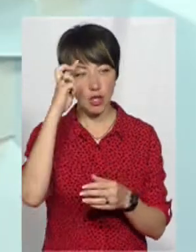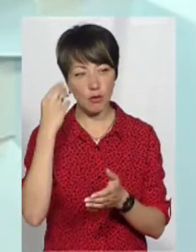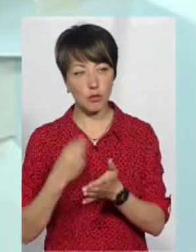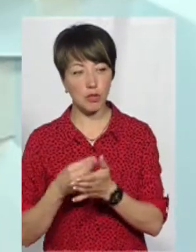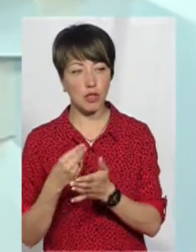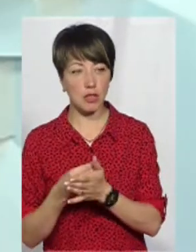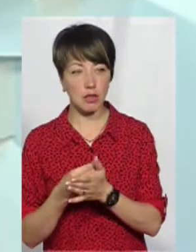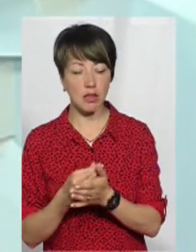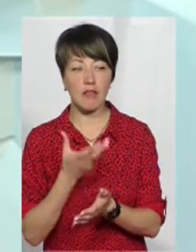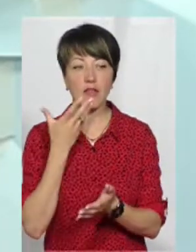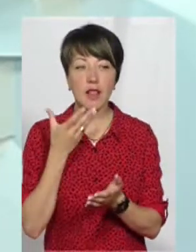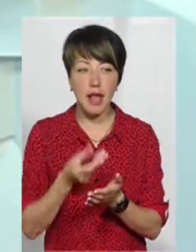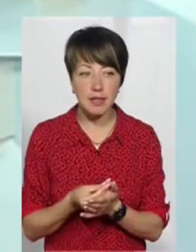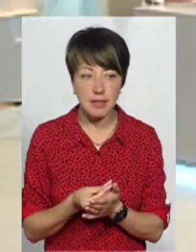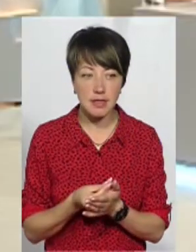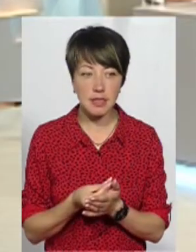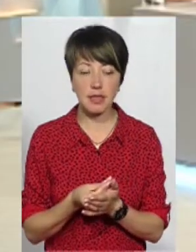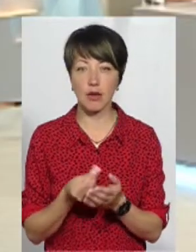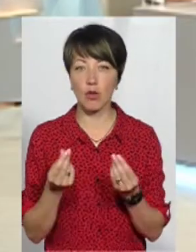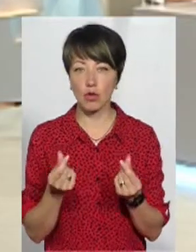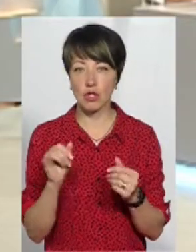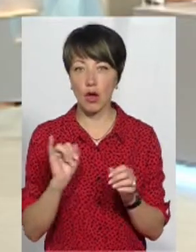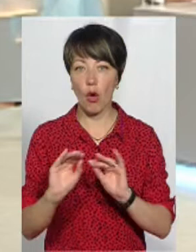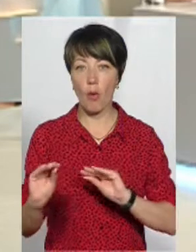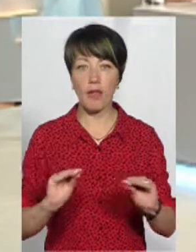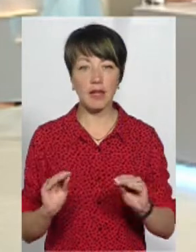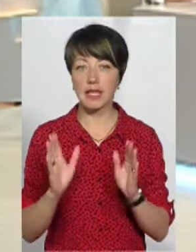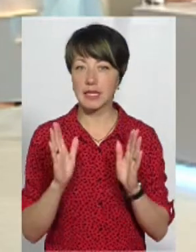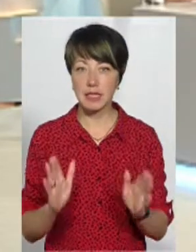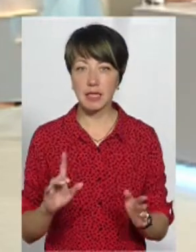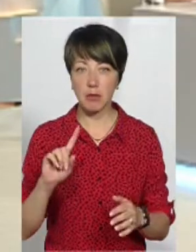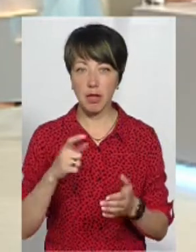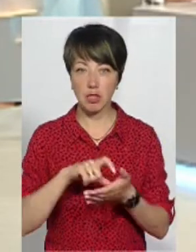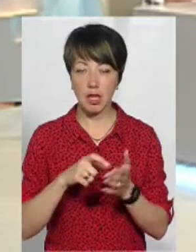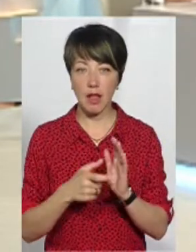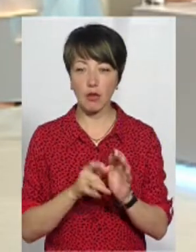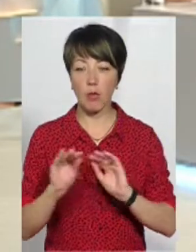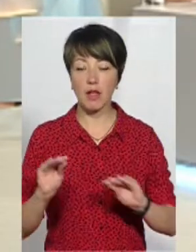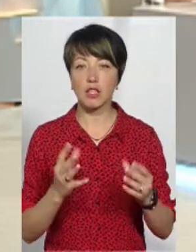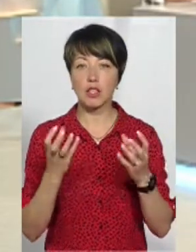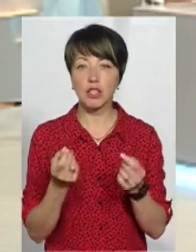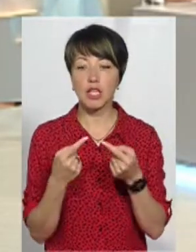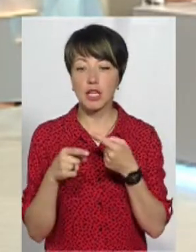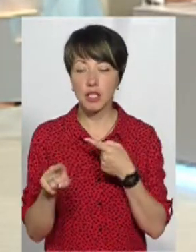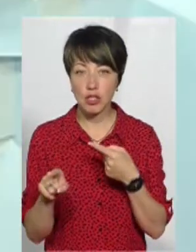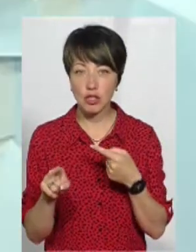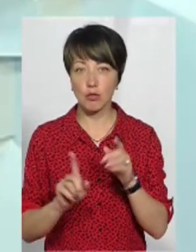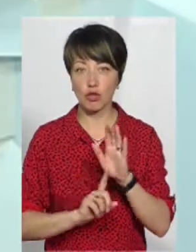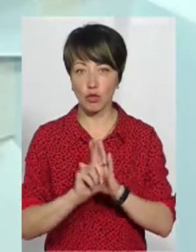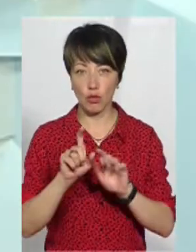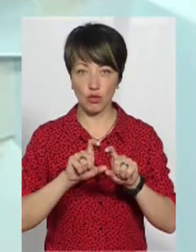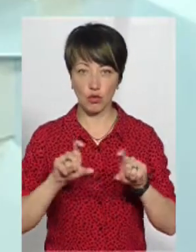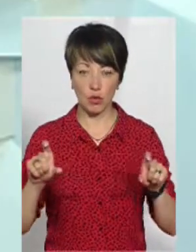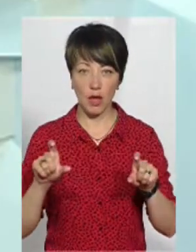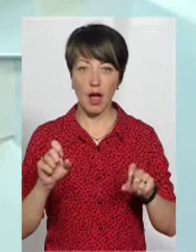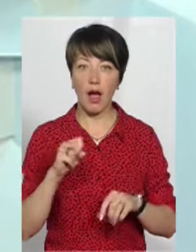державного бюджету, власних коштів, і обладнали не тільки перші класи, а обладнали ще й інші паралелі початкової